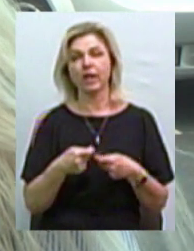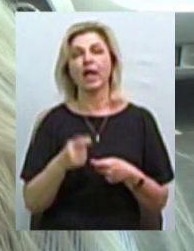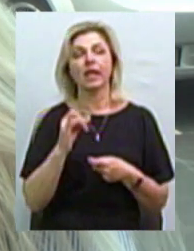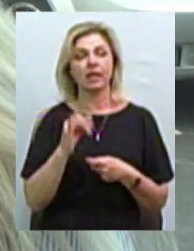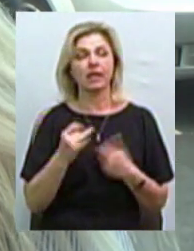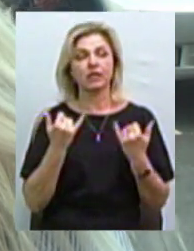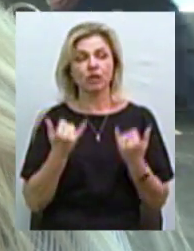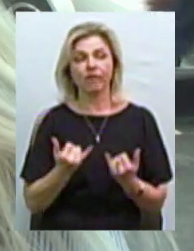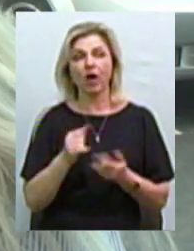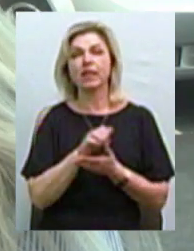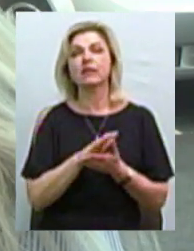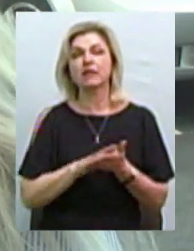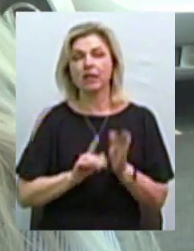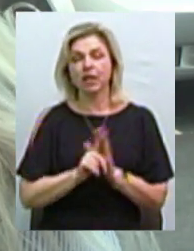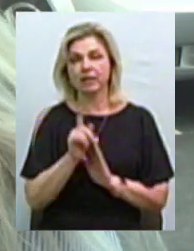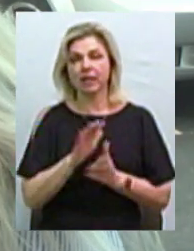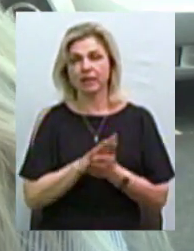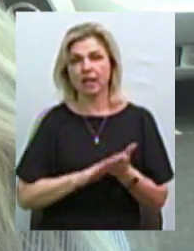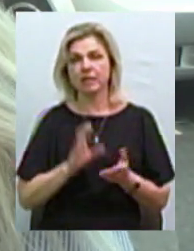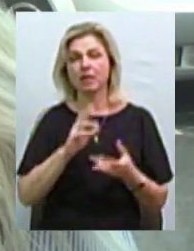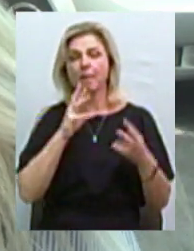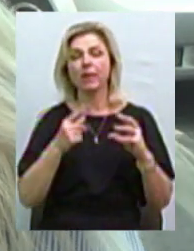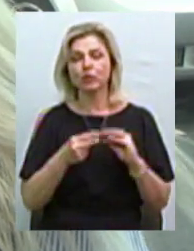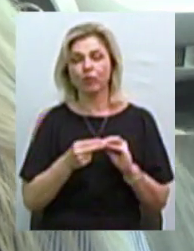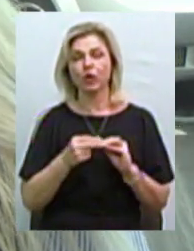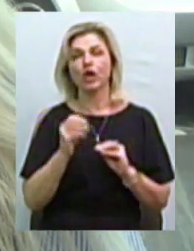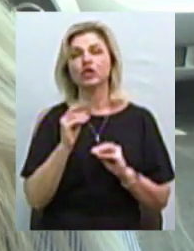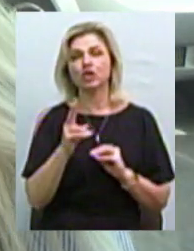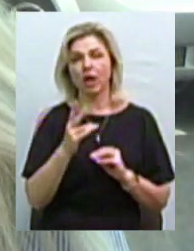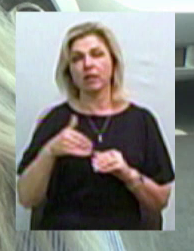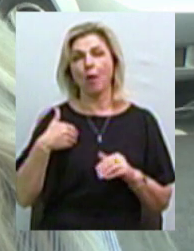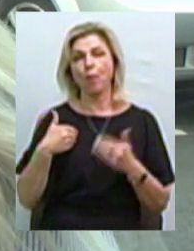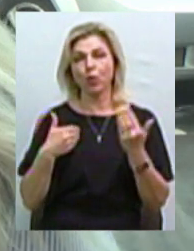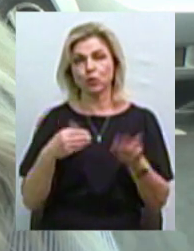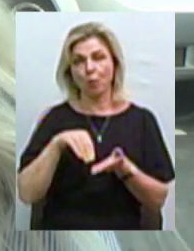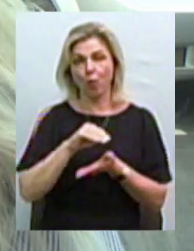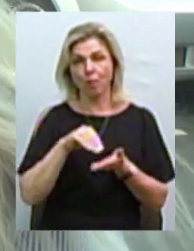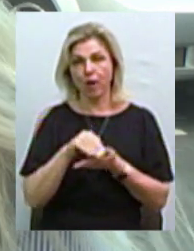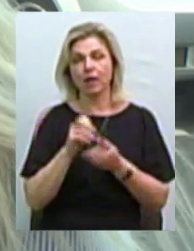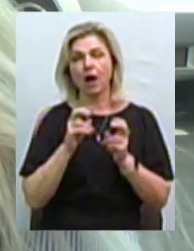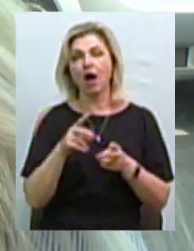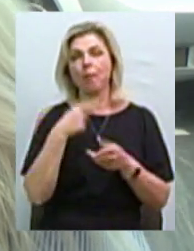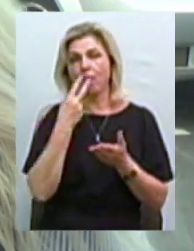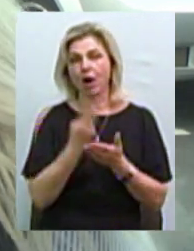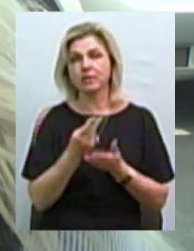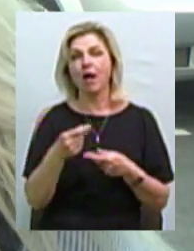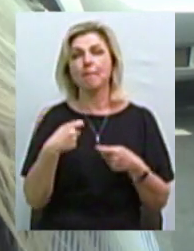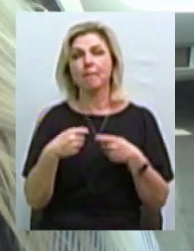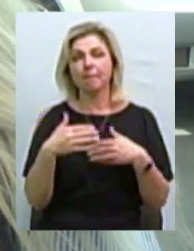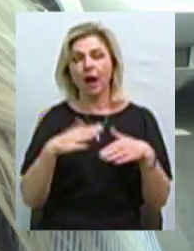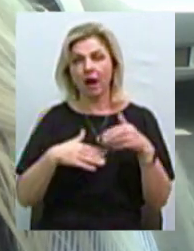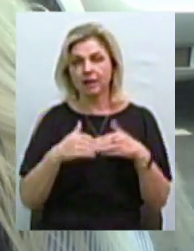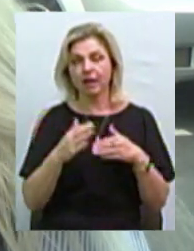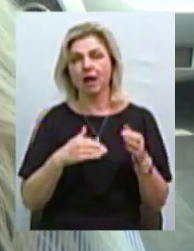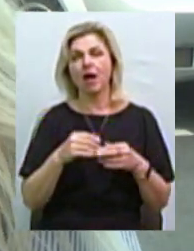діє до сьогоднішнього дня система з округленням підсумкової суми чеків на користь покупця. Як показала практика, відмова від обігу монет дрібного